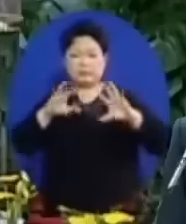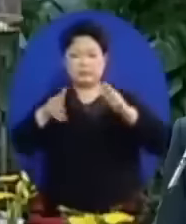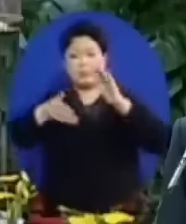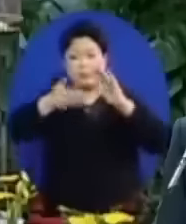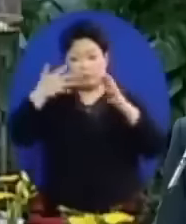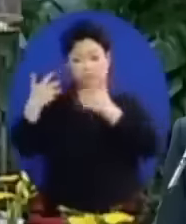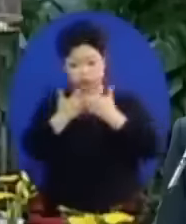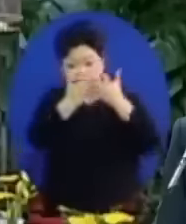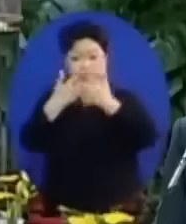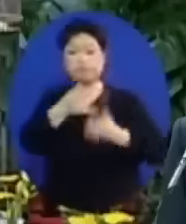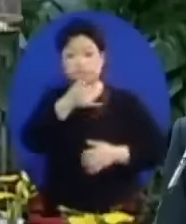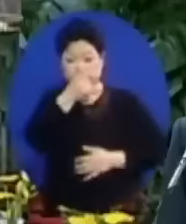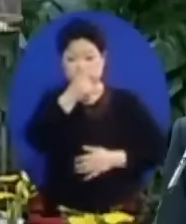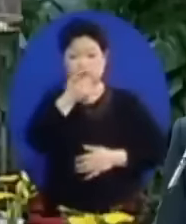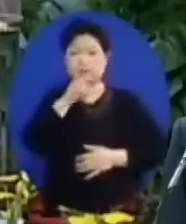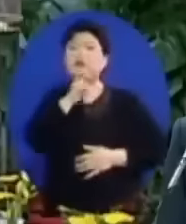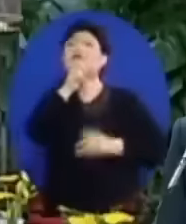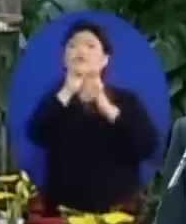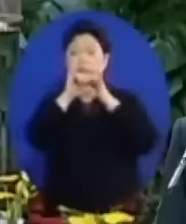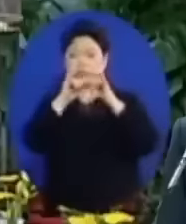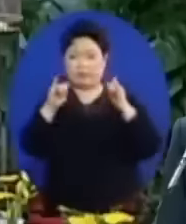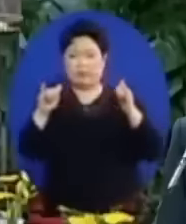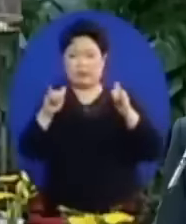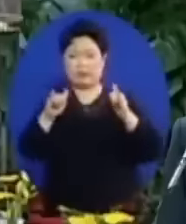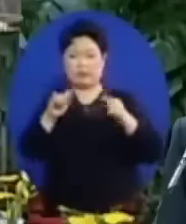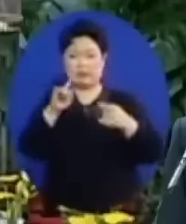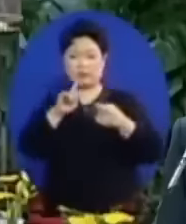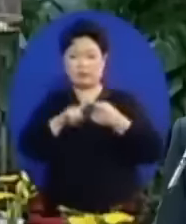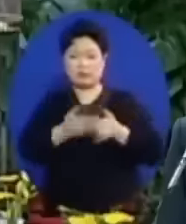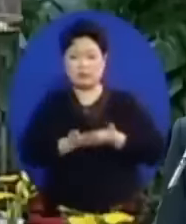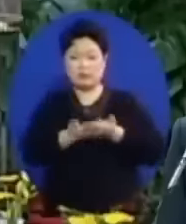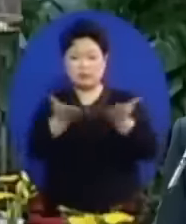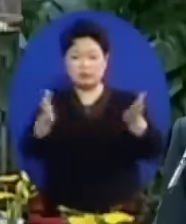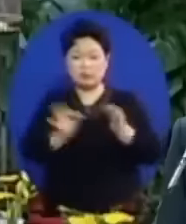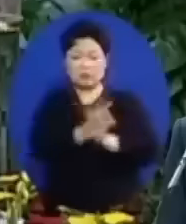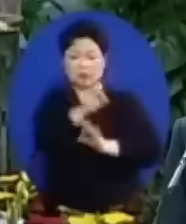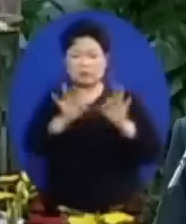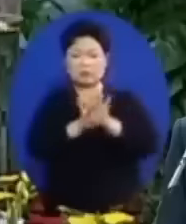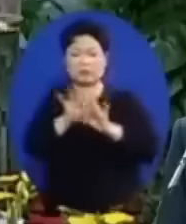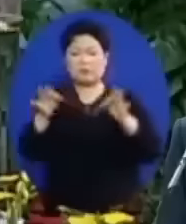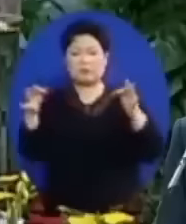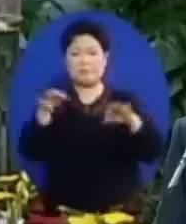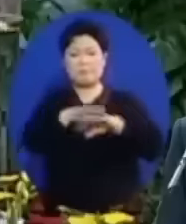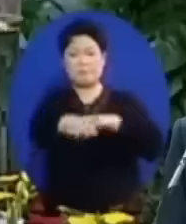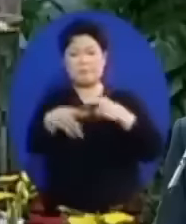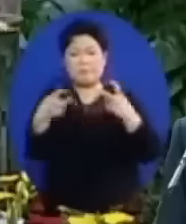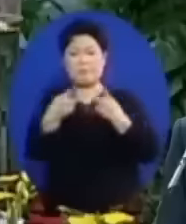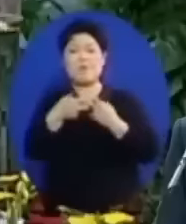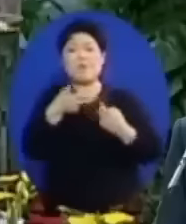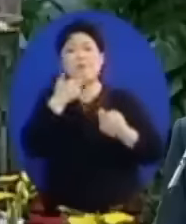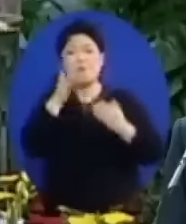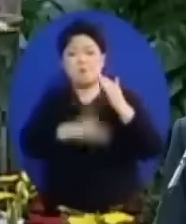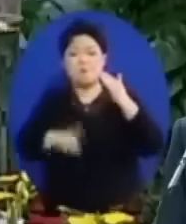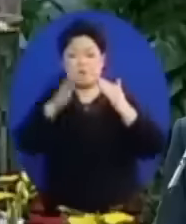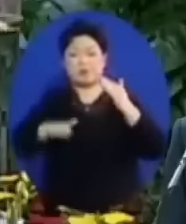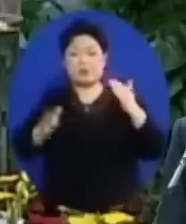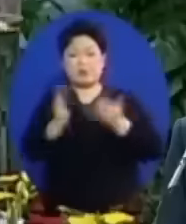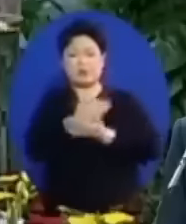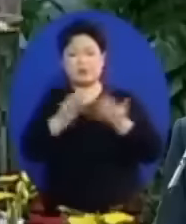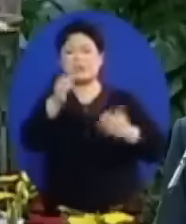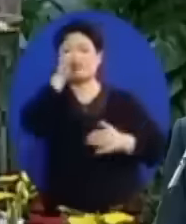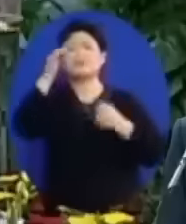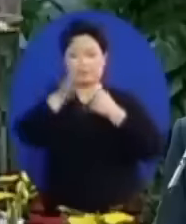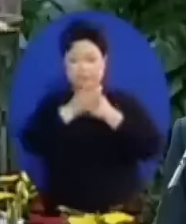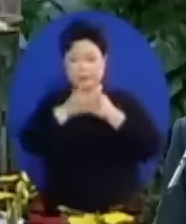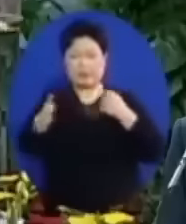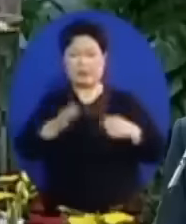자체는 풍부하게 있는데 가난한 사람들에게 그것을 확보할 경제적 수단이 없이 불공평한 분배가 이루어지기 때문이라는